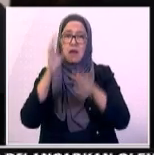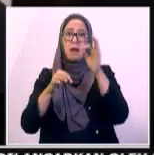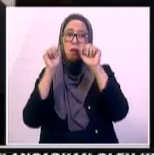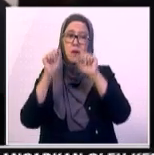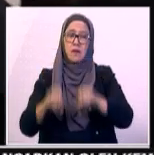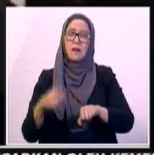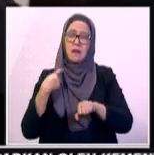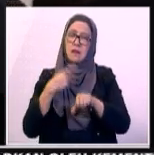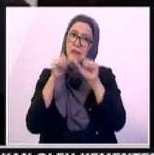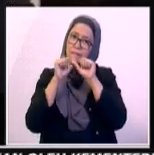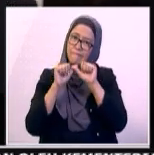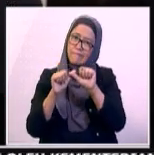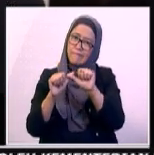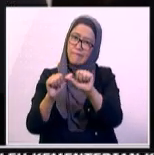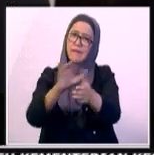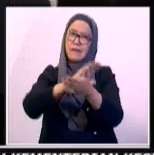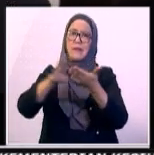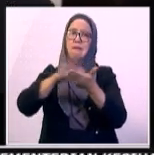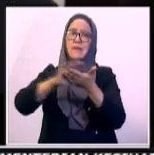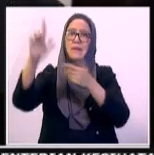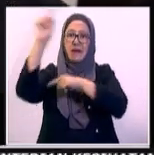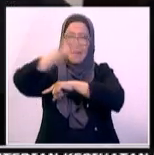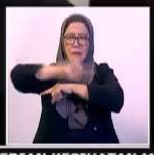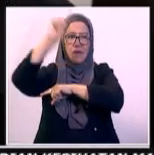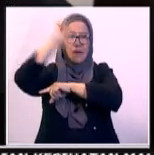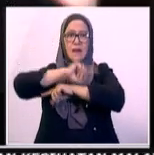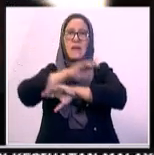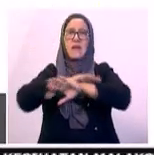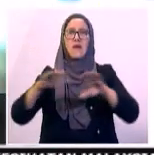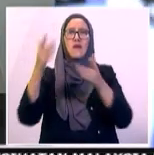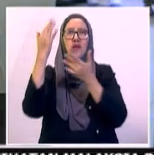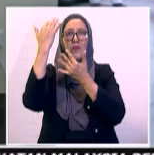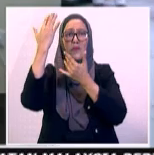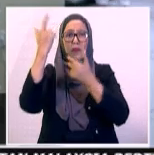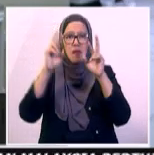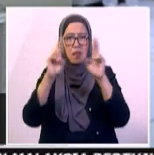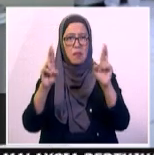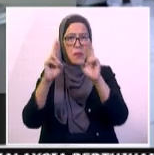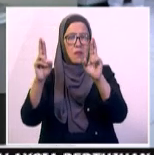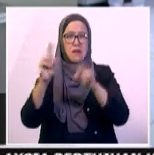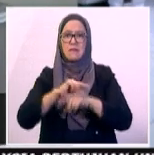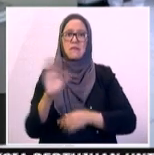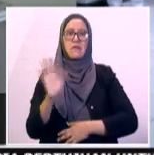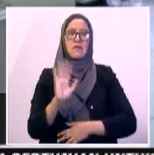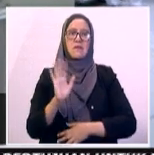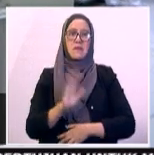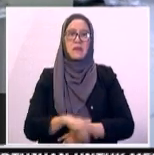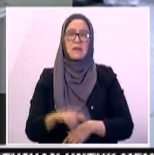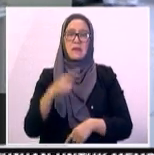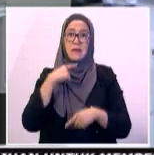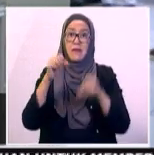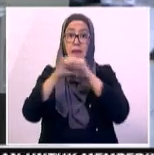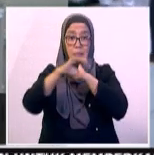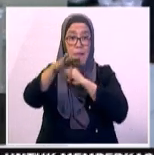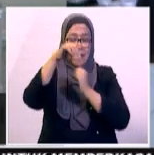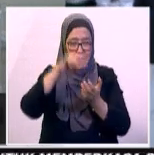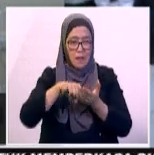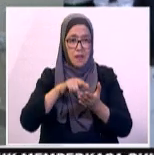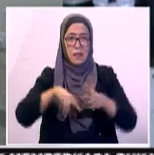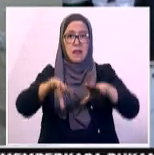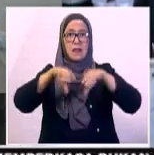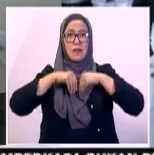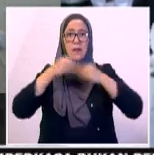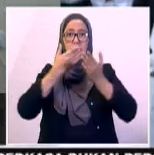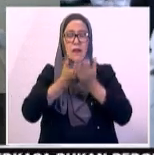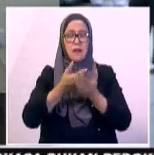kekalkanlah kebersihan ni setiap hari. Bukan kita tunggu mingguan sahaja. Okey, kempen kebersihan di bilik ini disambut baik oleh semua jemaah haji. Setiap